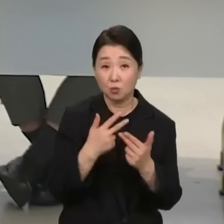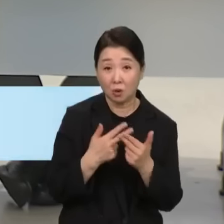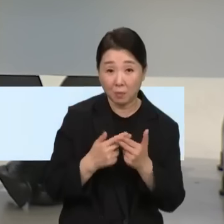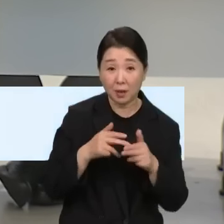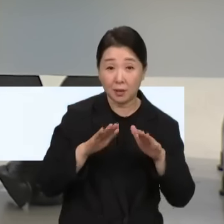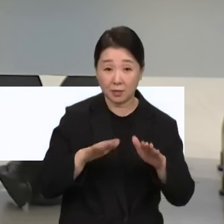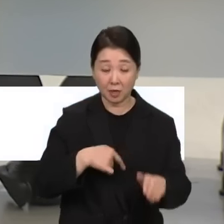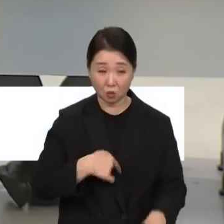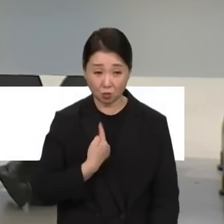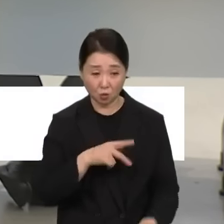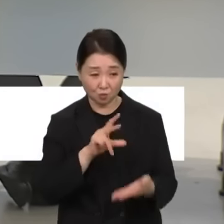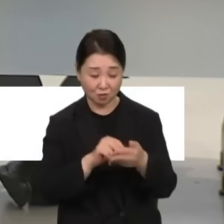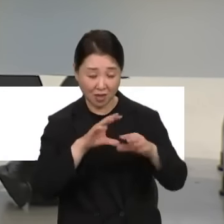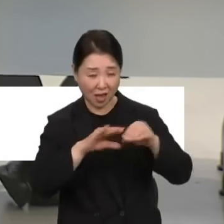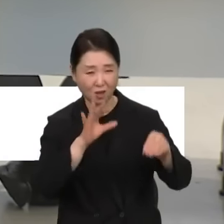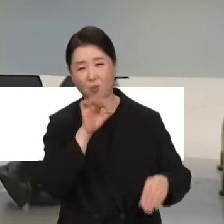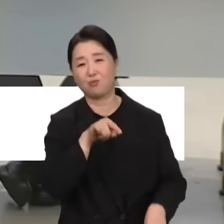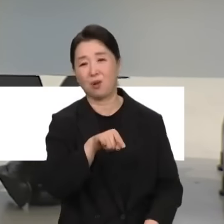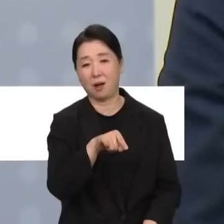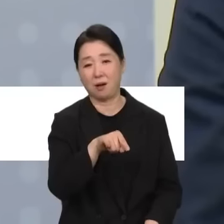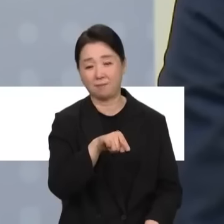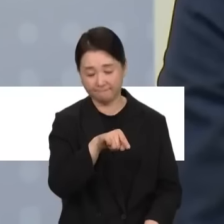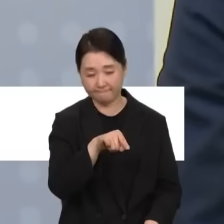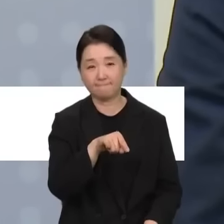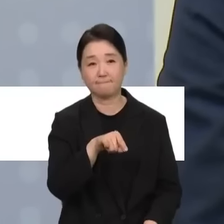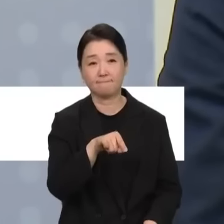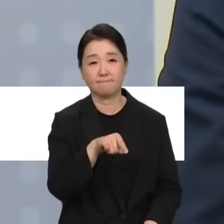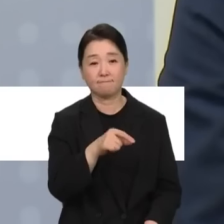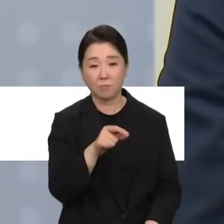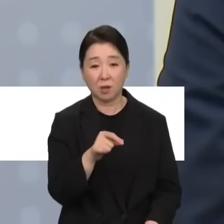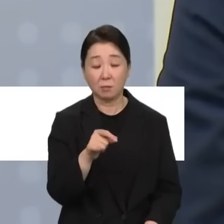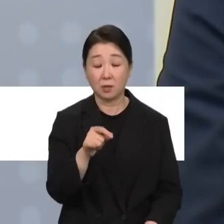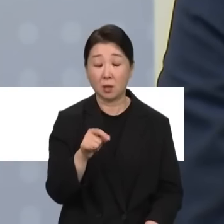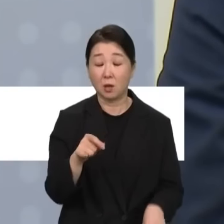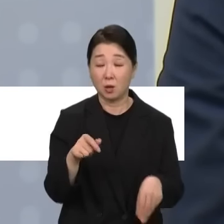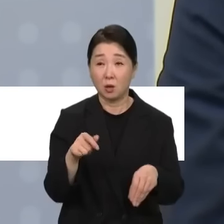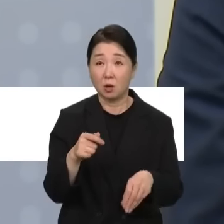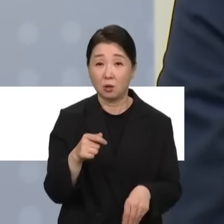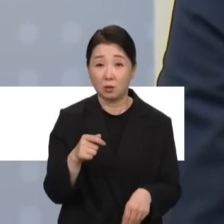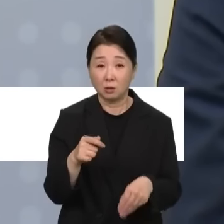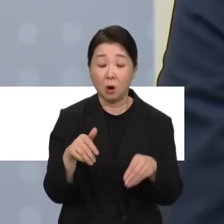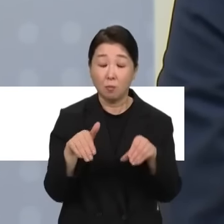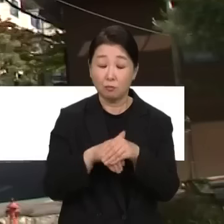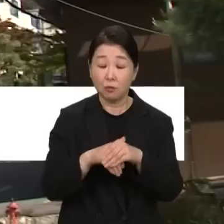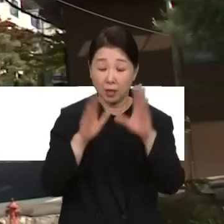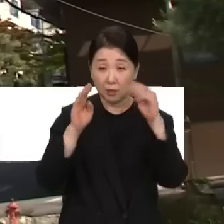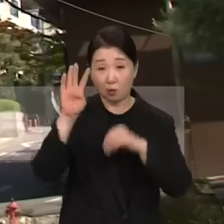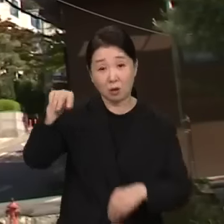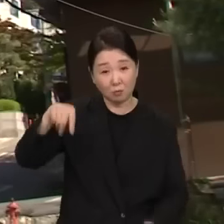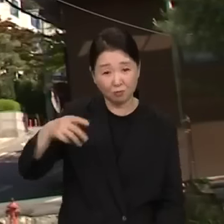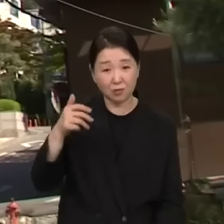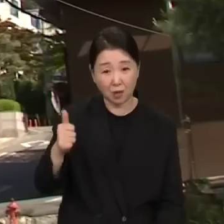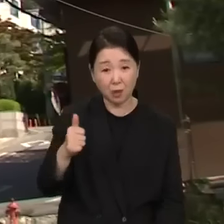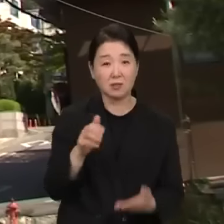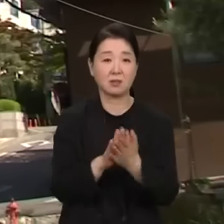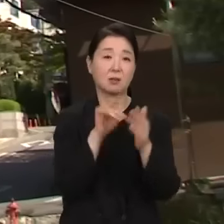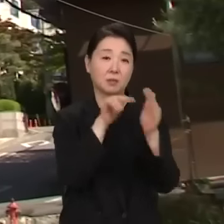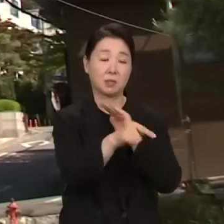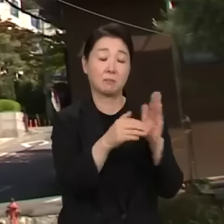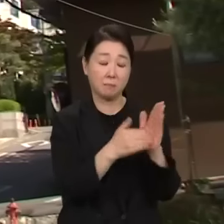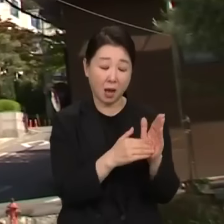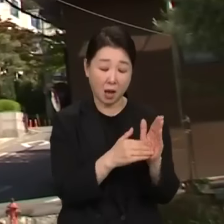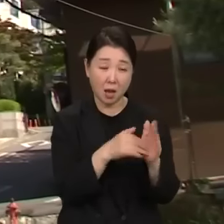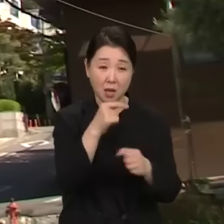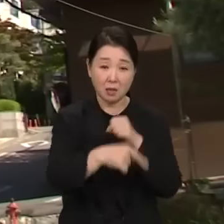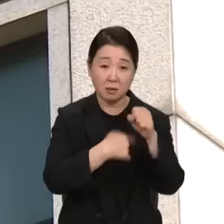더는 스스로 문제를 해결할 수 없을 거라 보고 유인촌 장관이 직접 지시를 내린 겁니다. 해마다 300억 원 안팎의